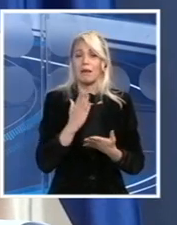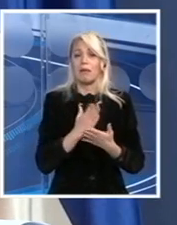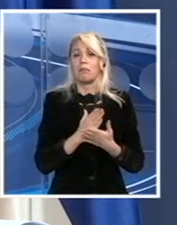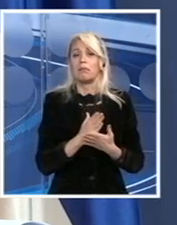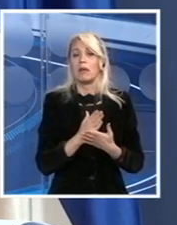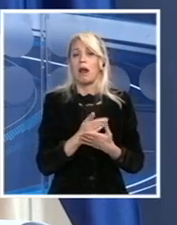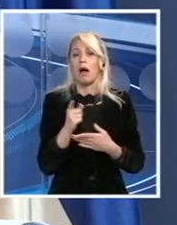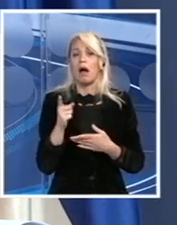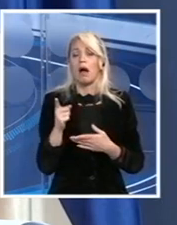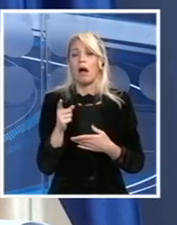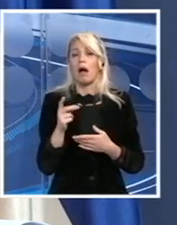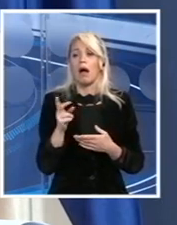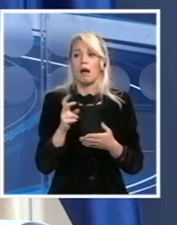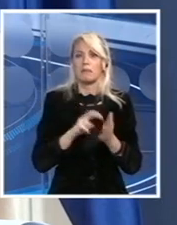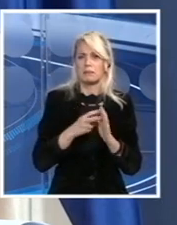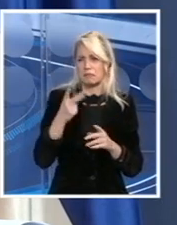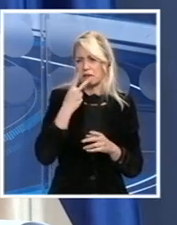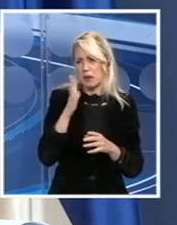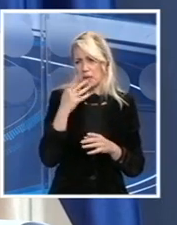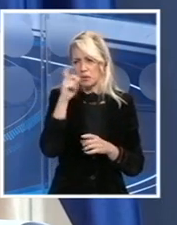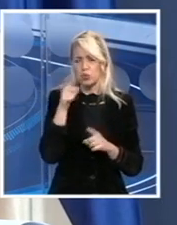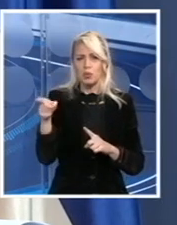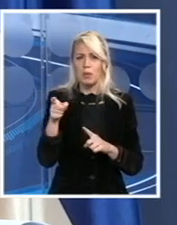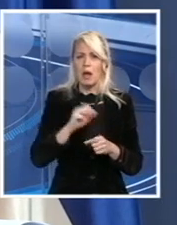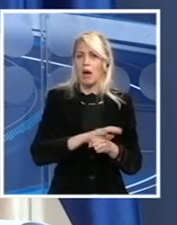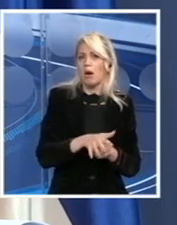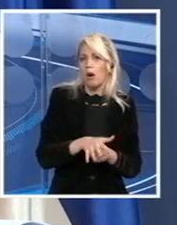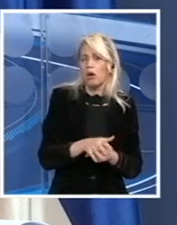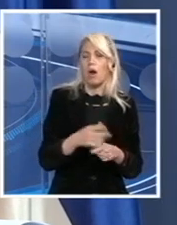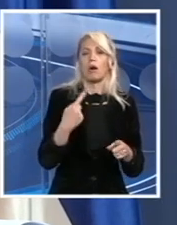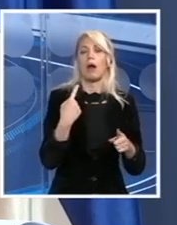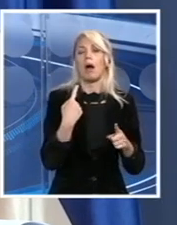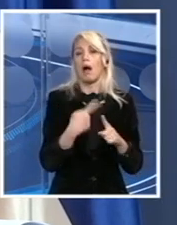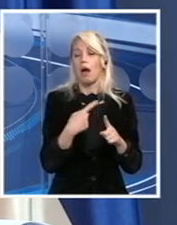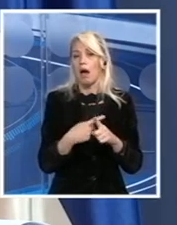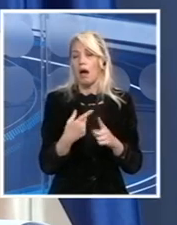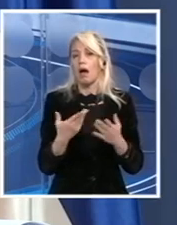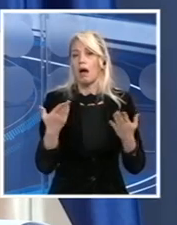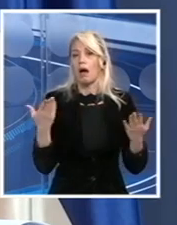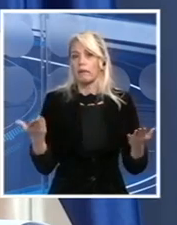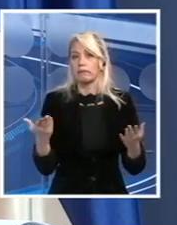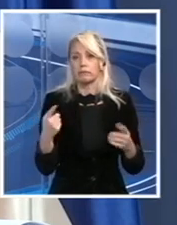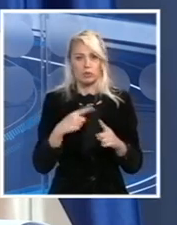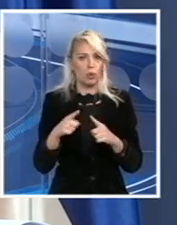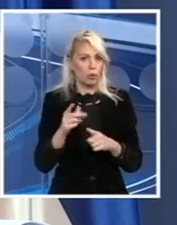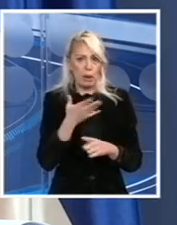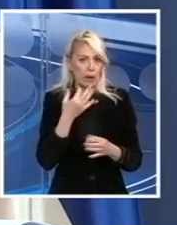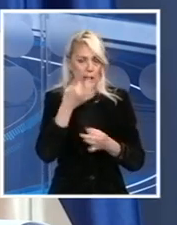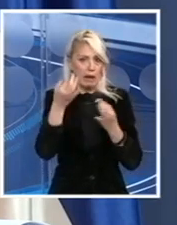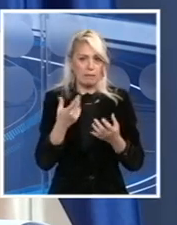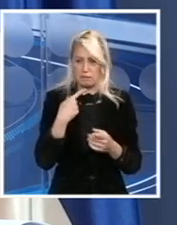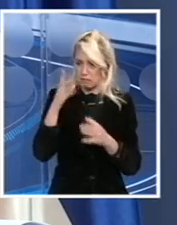koje je protokolima predviđeno testiranje i nije ispunjavala kriterijum za definiciju slučaja za testiranje, te iz tog razloga nije ni